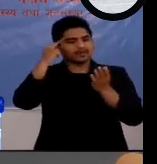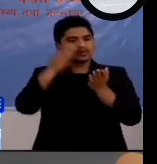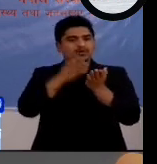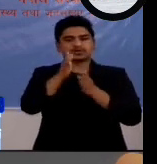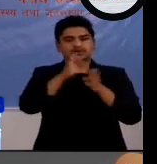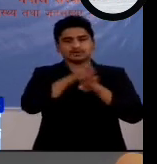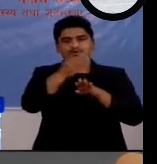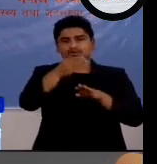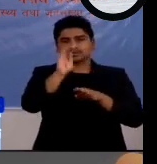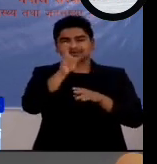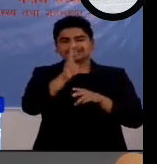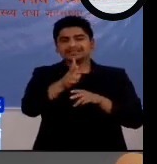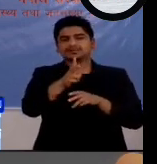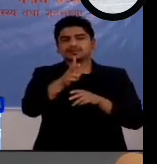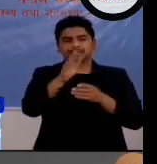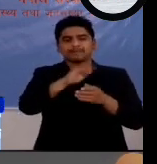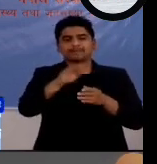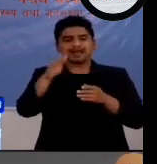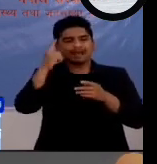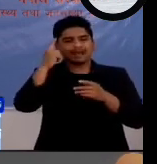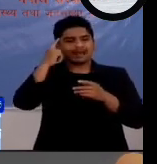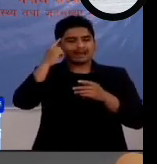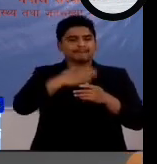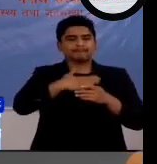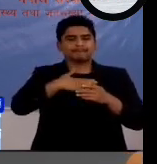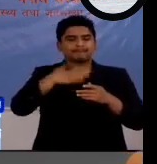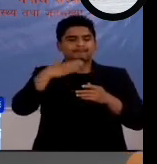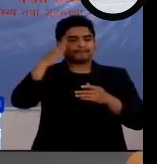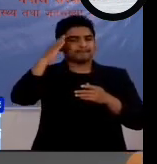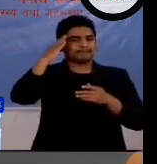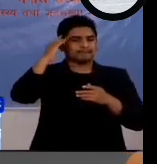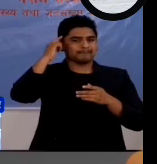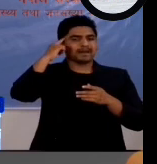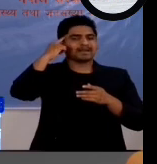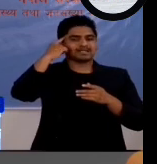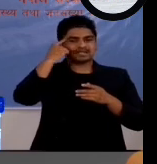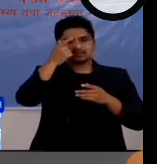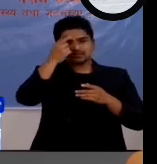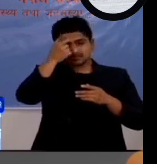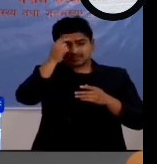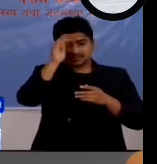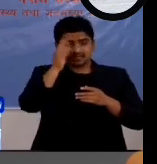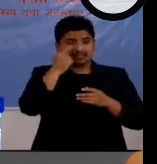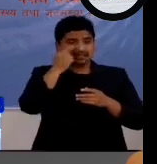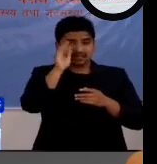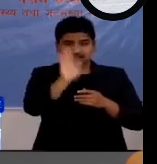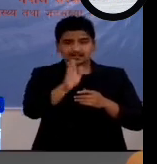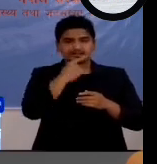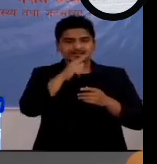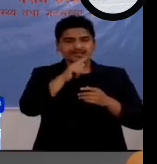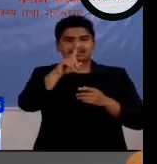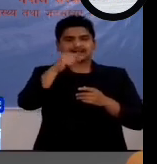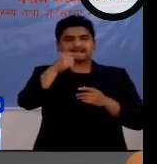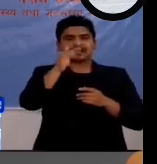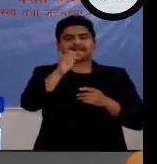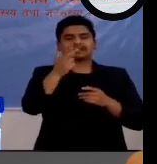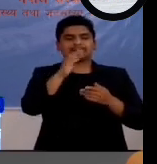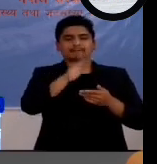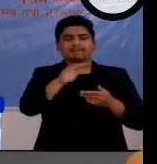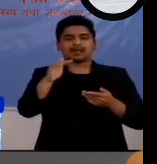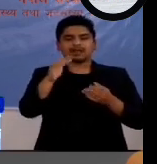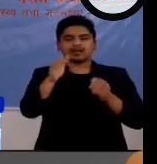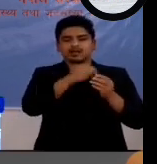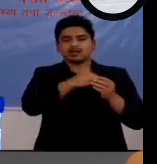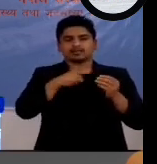हुन सक्छ। यदि त्यस्तो खालको बाल मानसिक समस्या भन्छौँ हामी अथवा किशोर किशोरीसम्म यस्ता कुनै समस्या छ भने कान्ति बाल